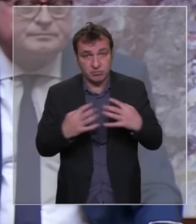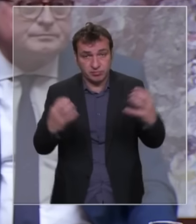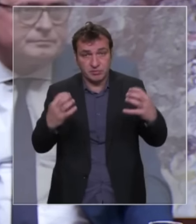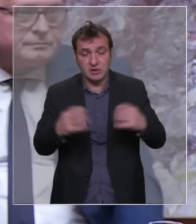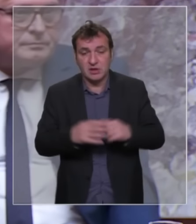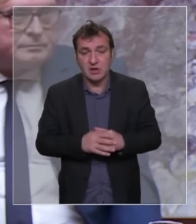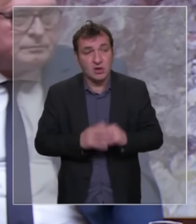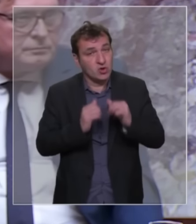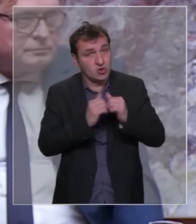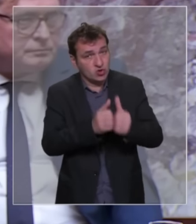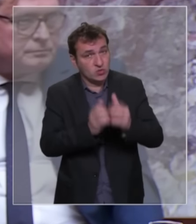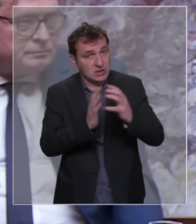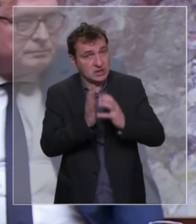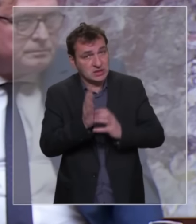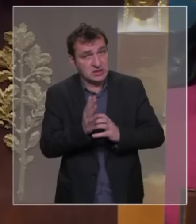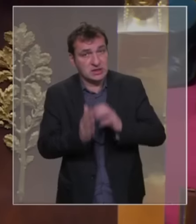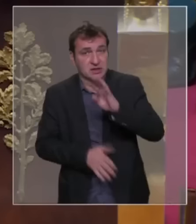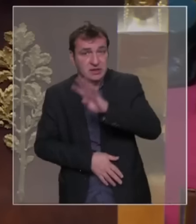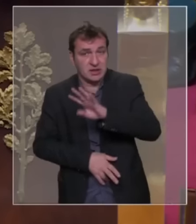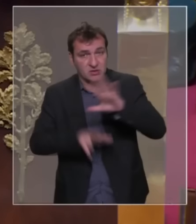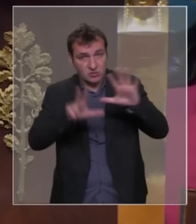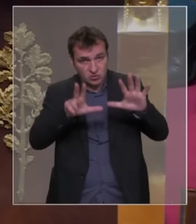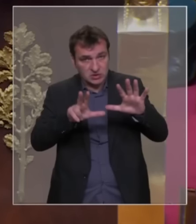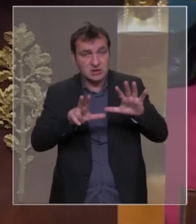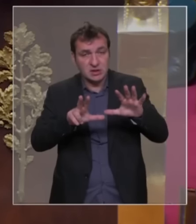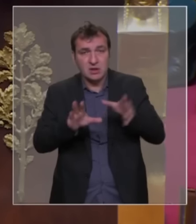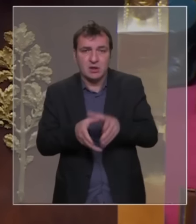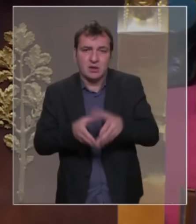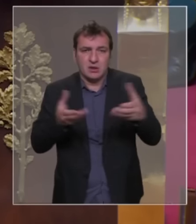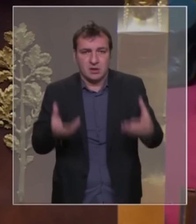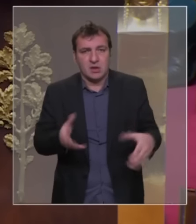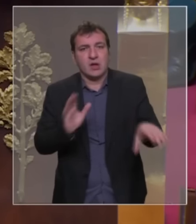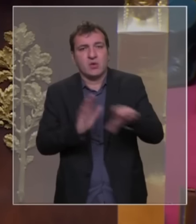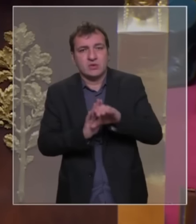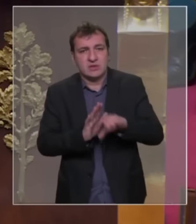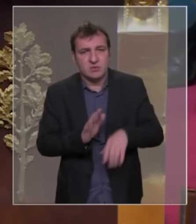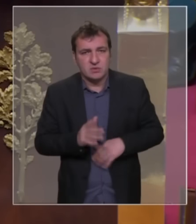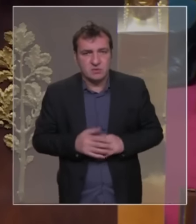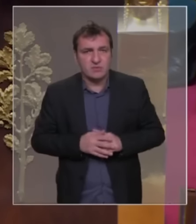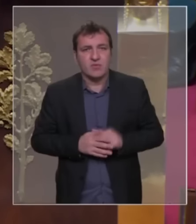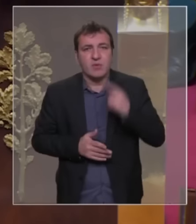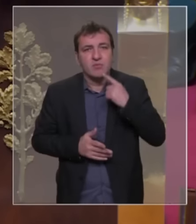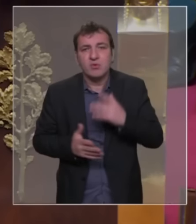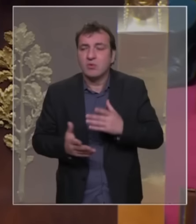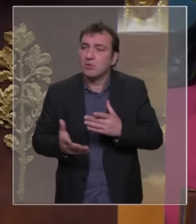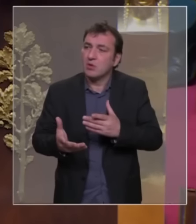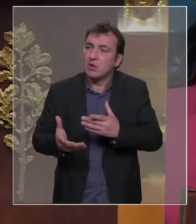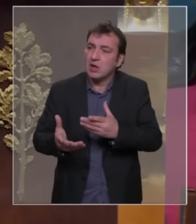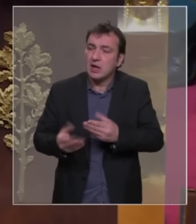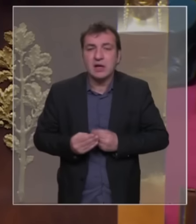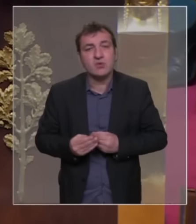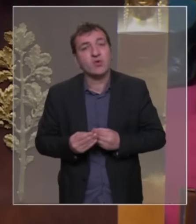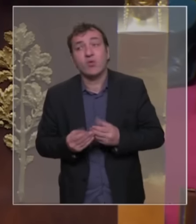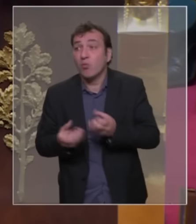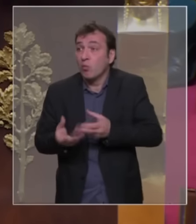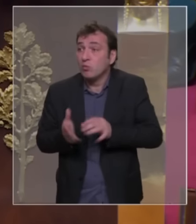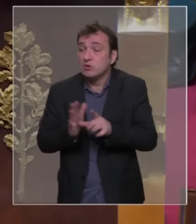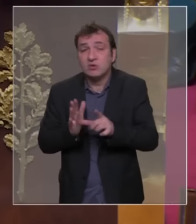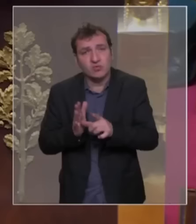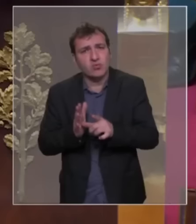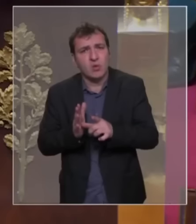l'article 48 de la Constitution, pour accueillir des propositions de loi transpartisanes et ambitieuses pour le